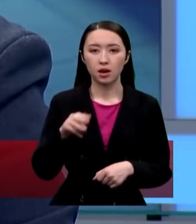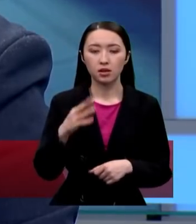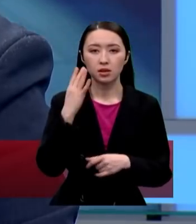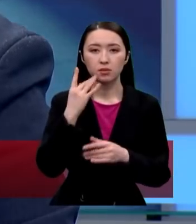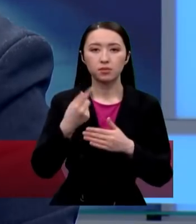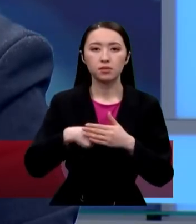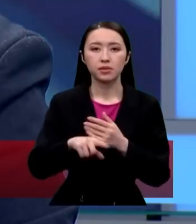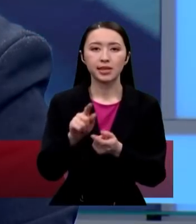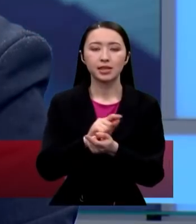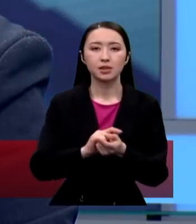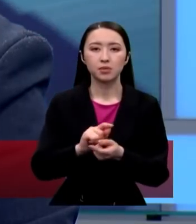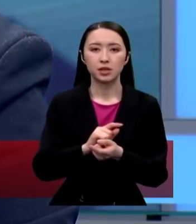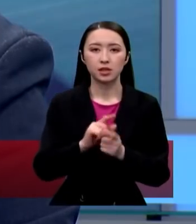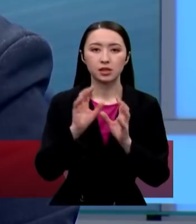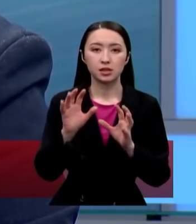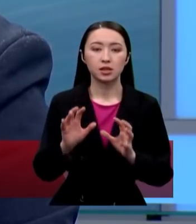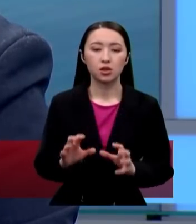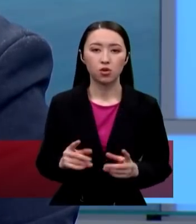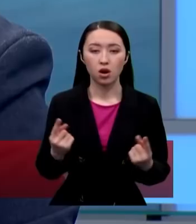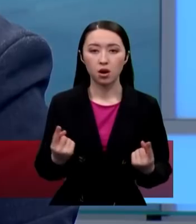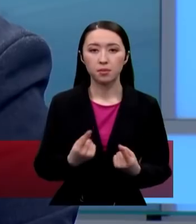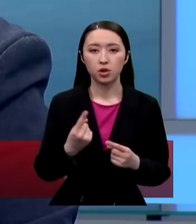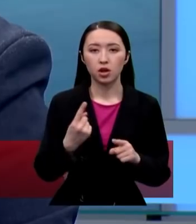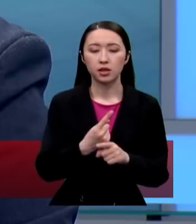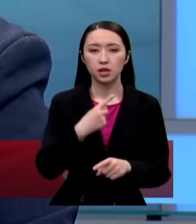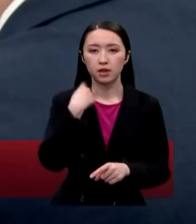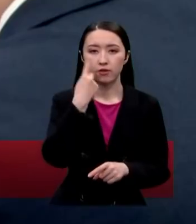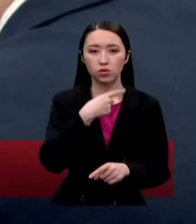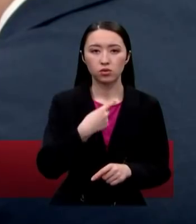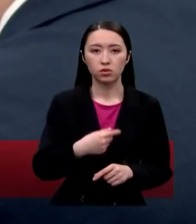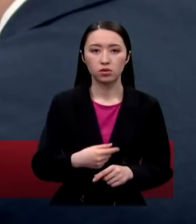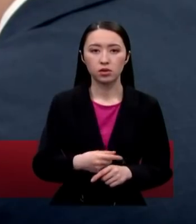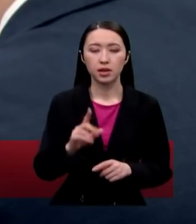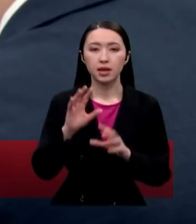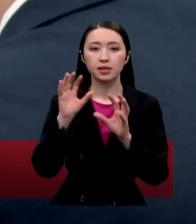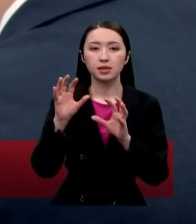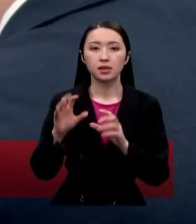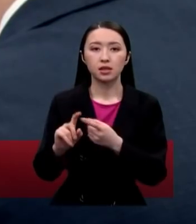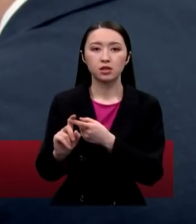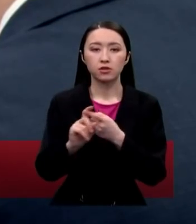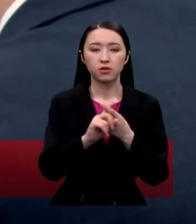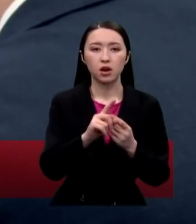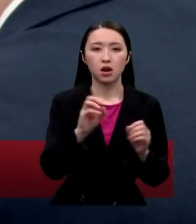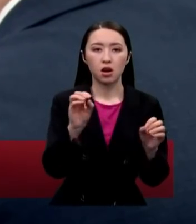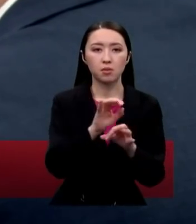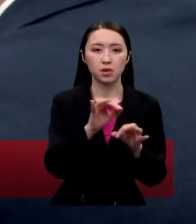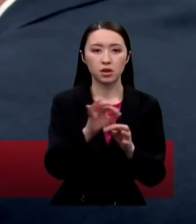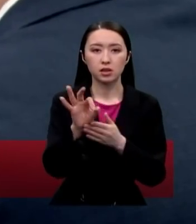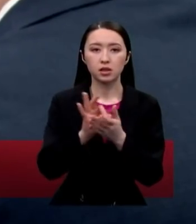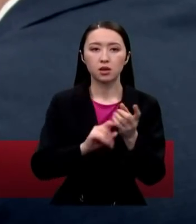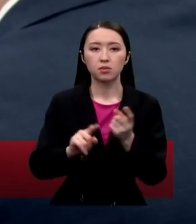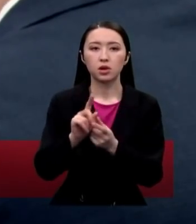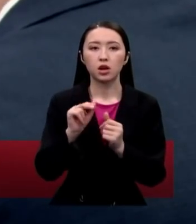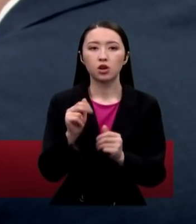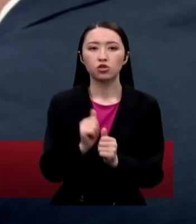подразумевают собой изменения в каком-либо законе. Ну, обычно один раз в год. Нет, как часто меняют законопроекты по итогам комментариев в соцсетях?